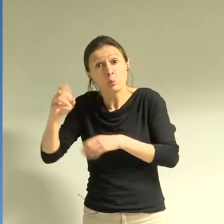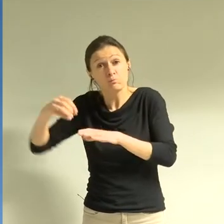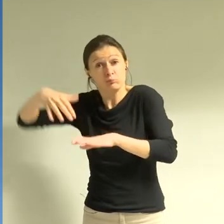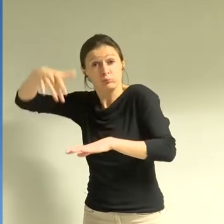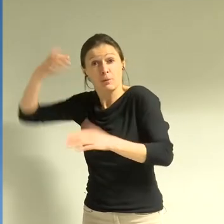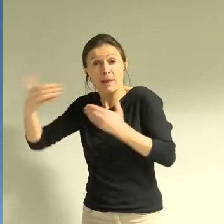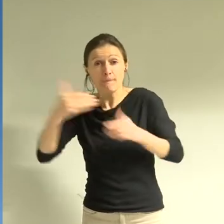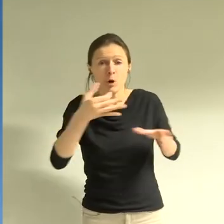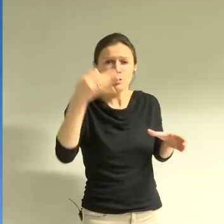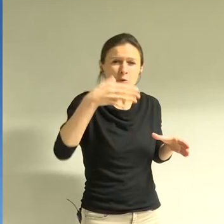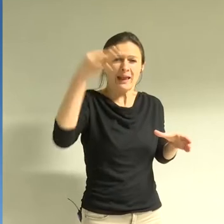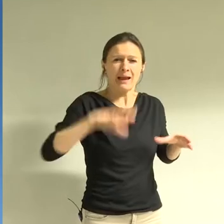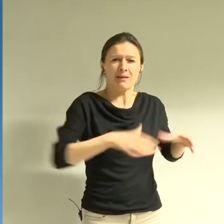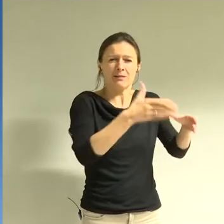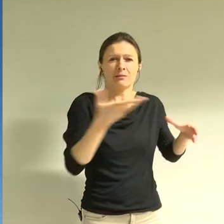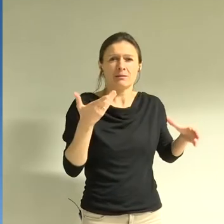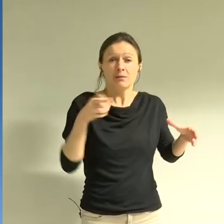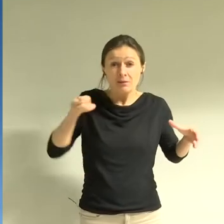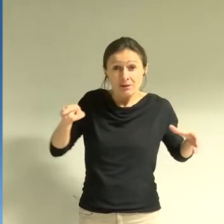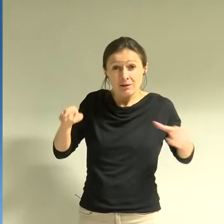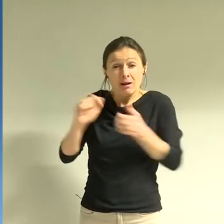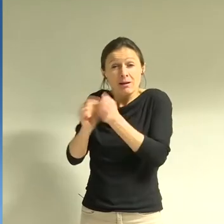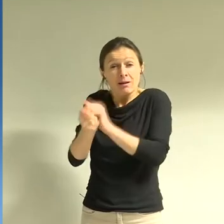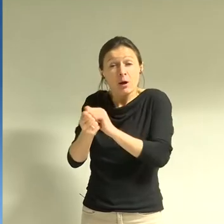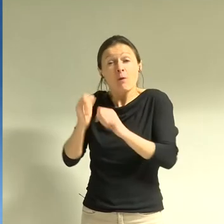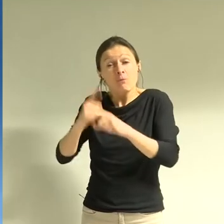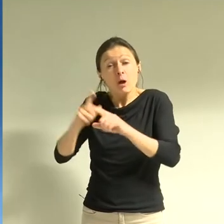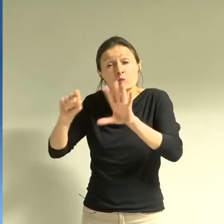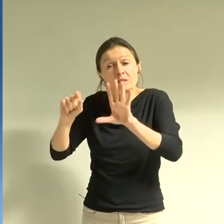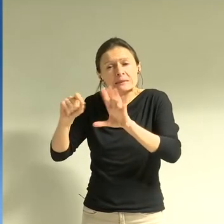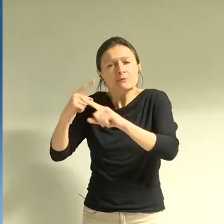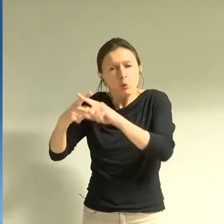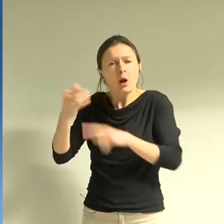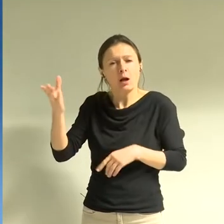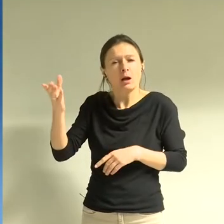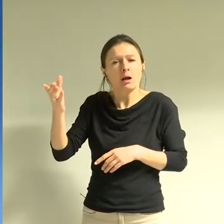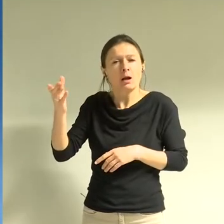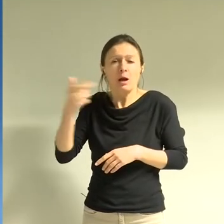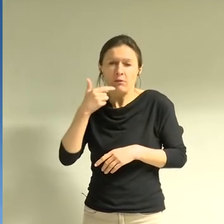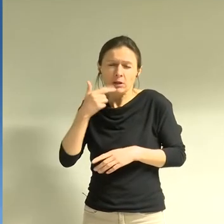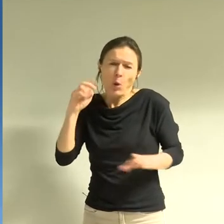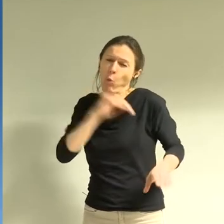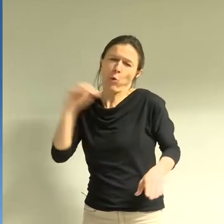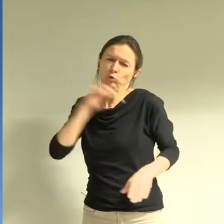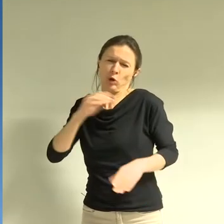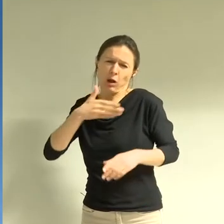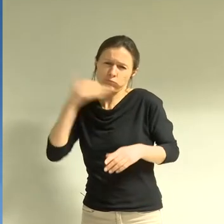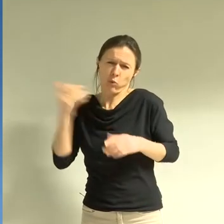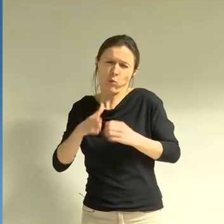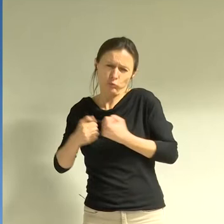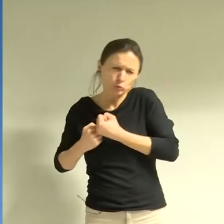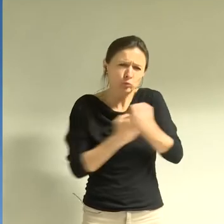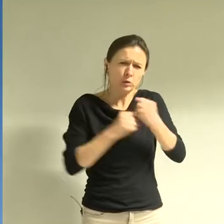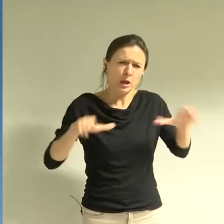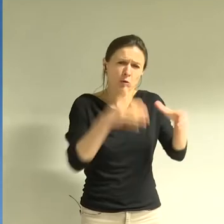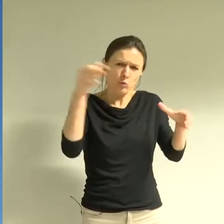éviter le black out et donc pour assurer l'énergie aux français il ya donc une urgence s'appuyer sur le nucléaire une partie de notre majorité j'ai